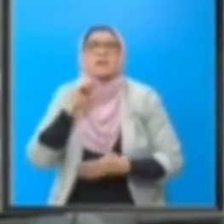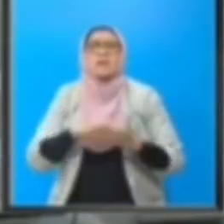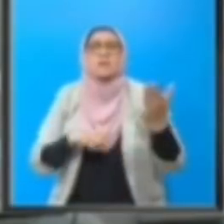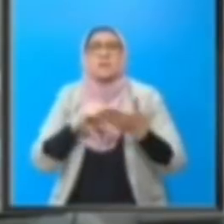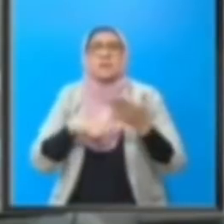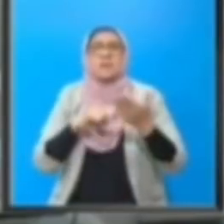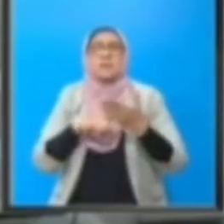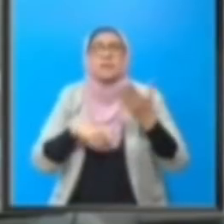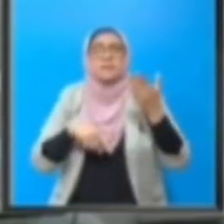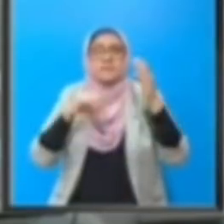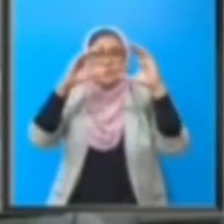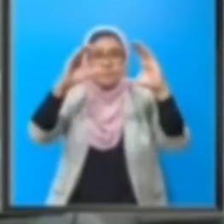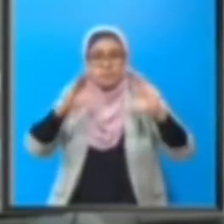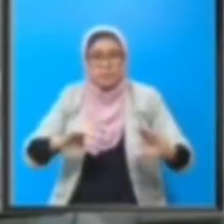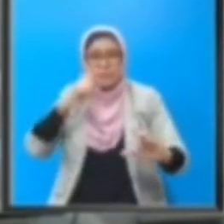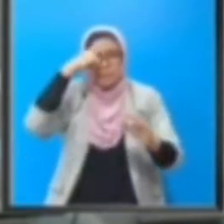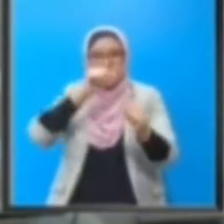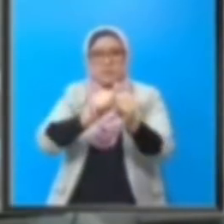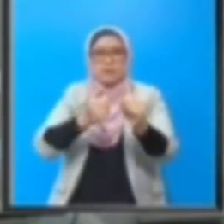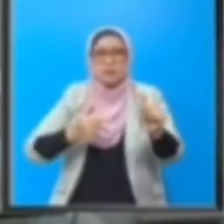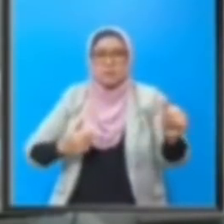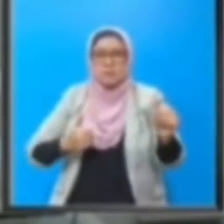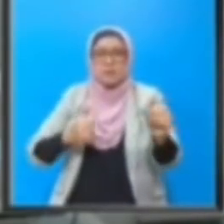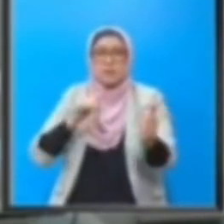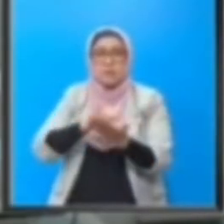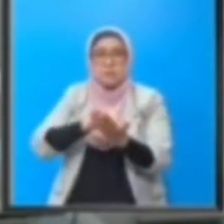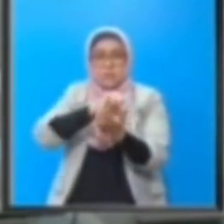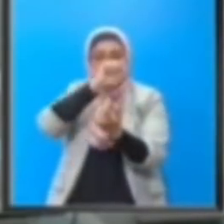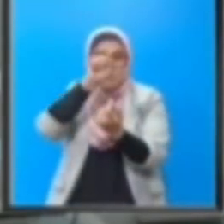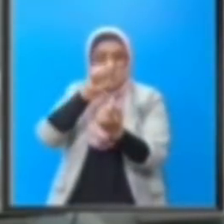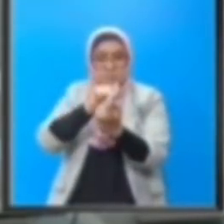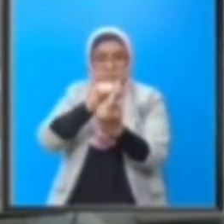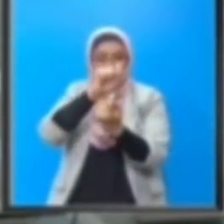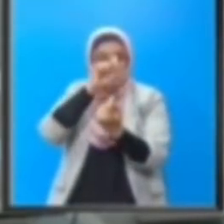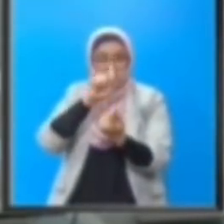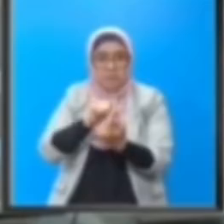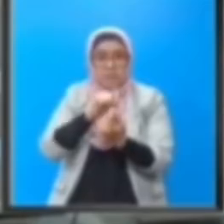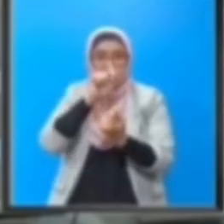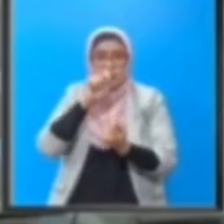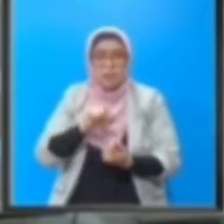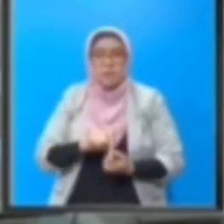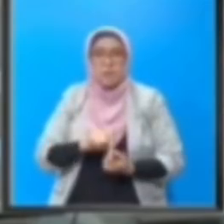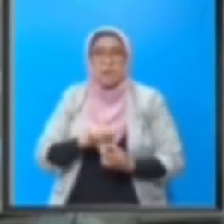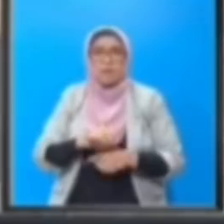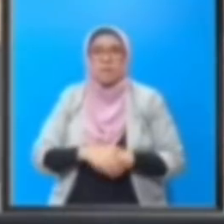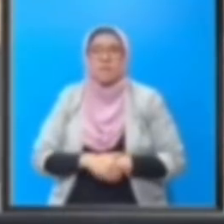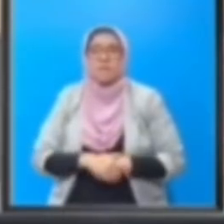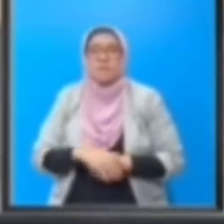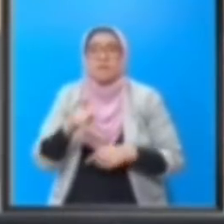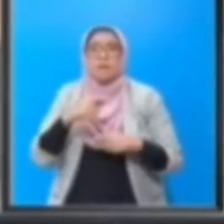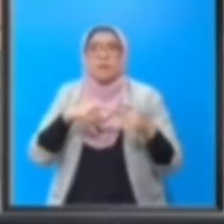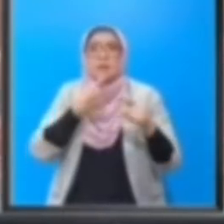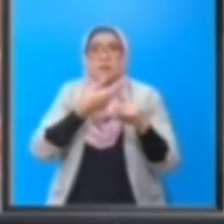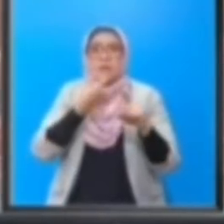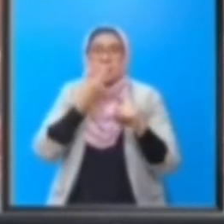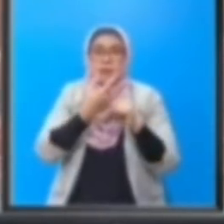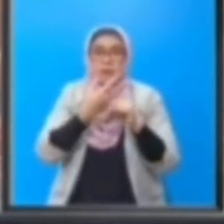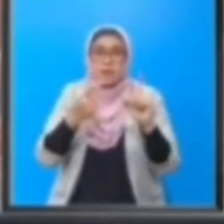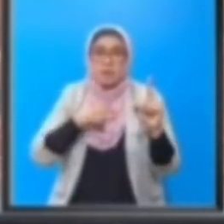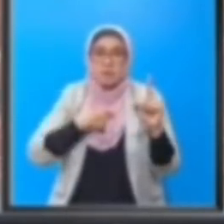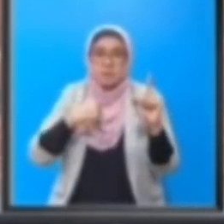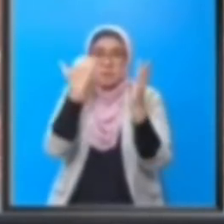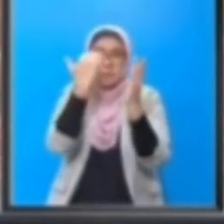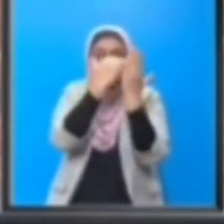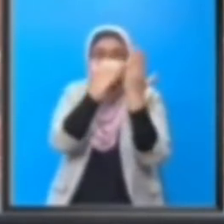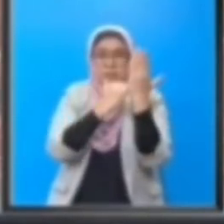Langkah mencegah? Itu detail. Maknanya daripada spirit daripada peraturan mesyuarat 47 tadi,